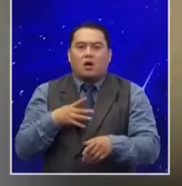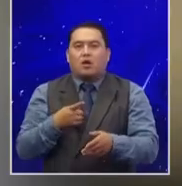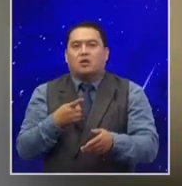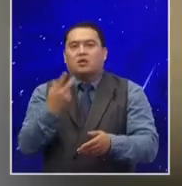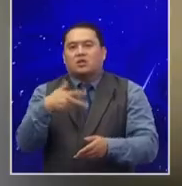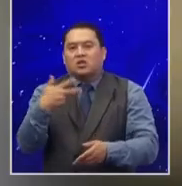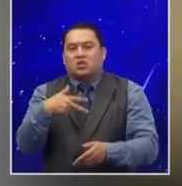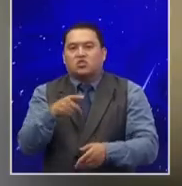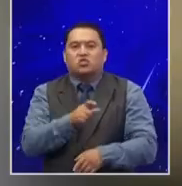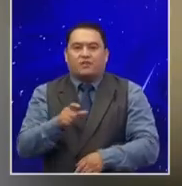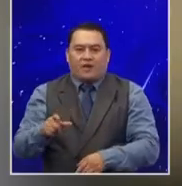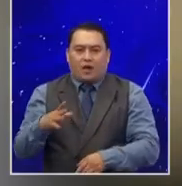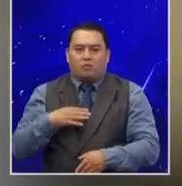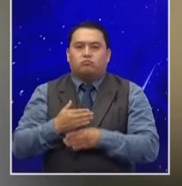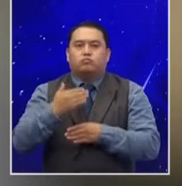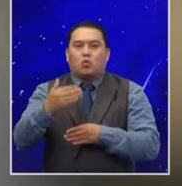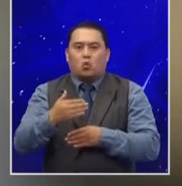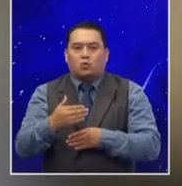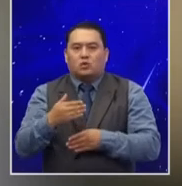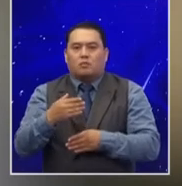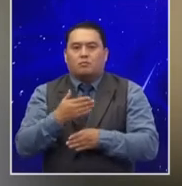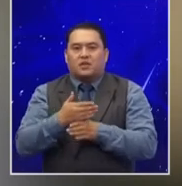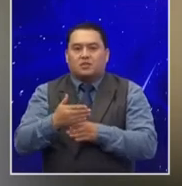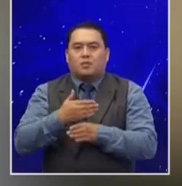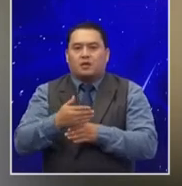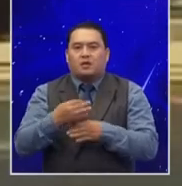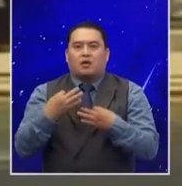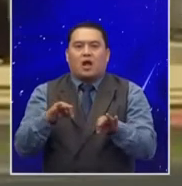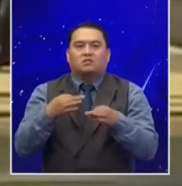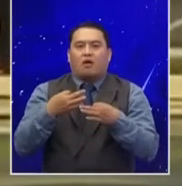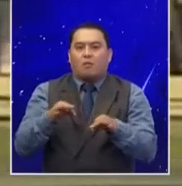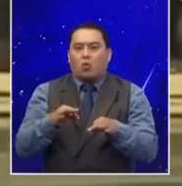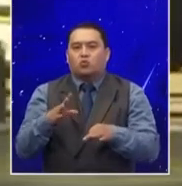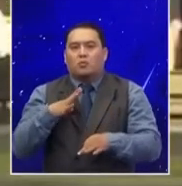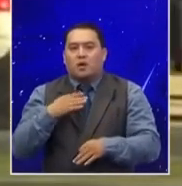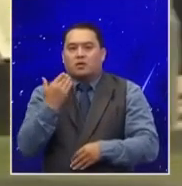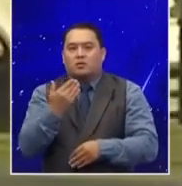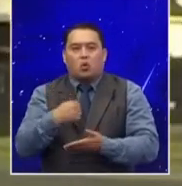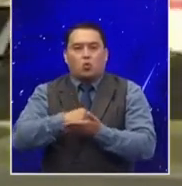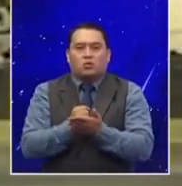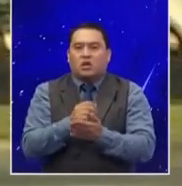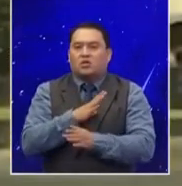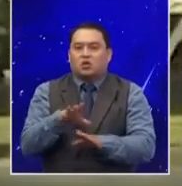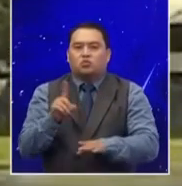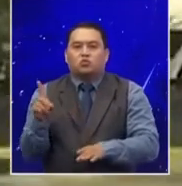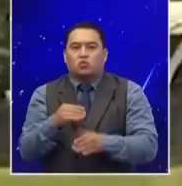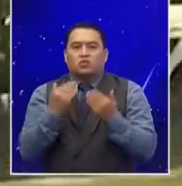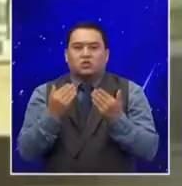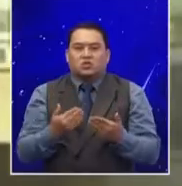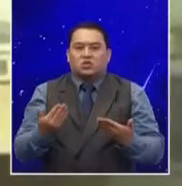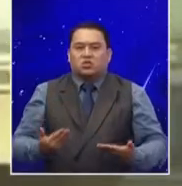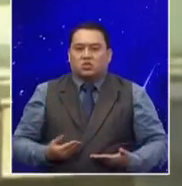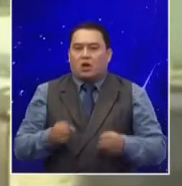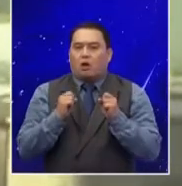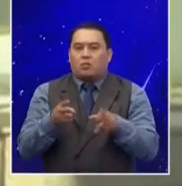около 30 человек. Позже он стал их понемногу отпускать. Детали освобождения заложников не уточняются, однако сейчас их жизнь